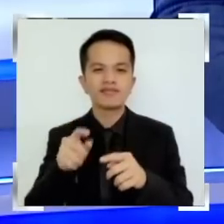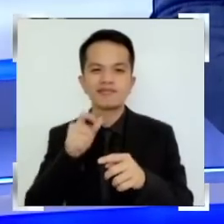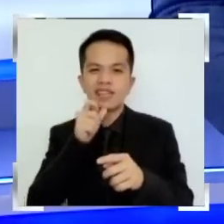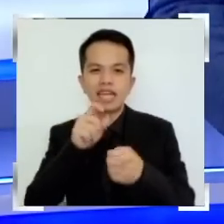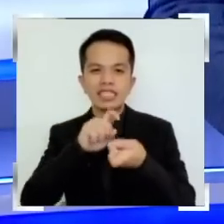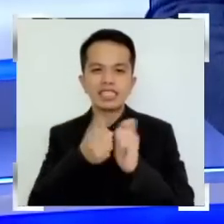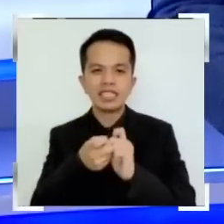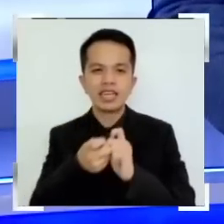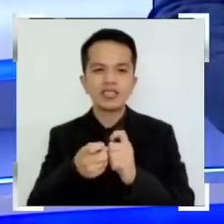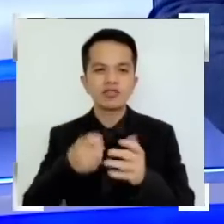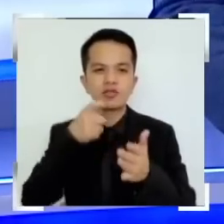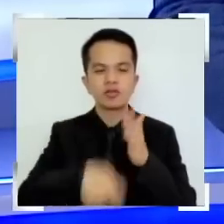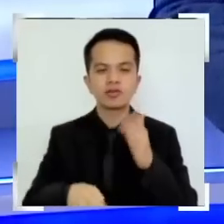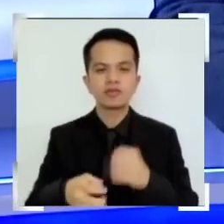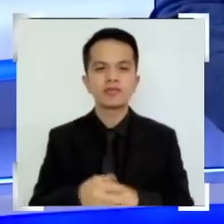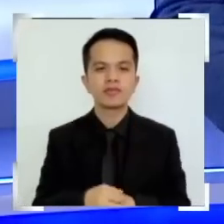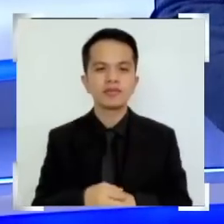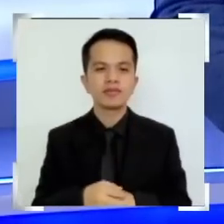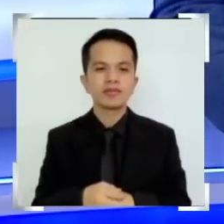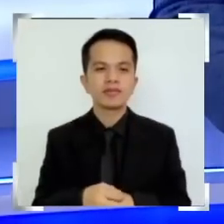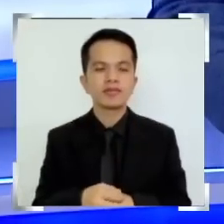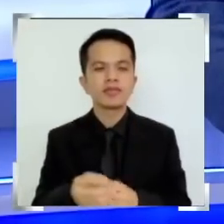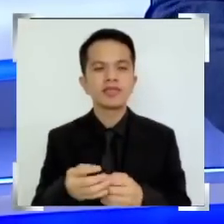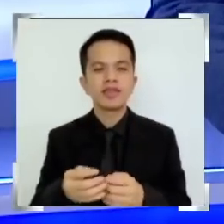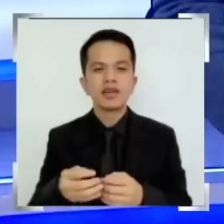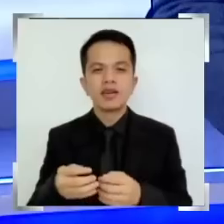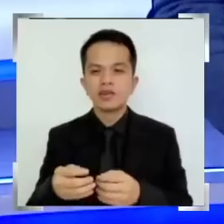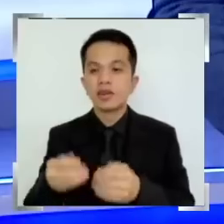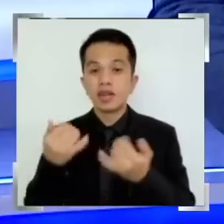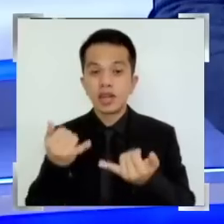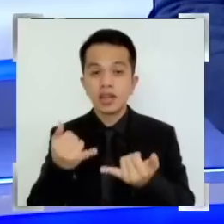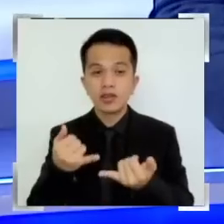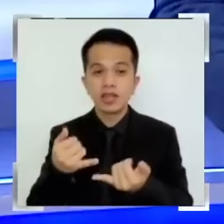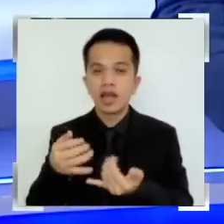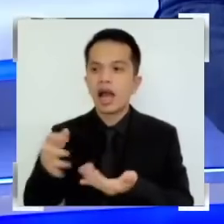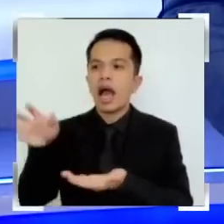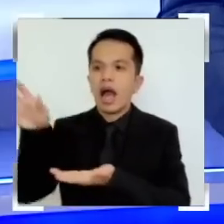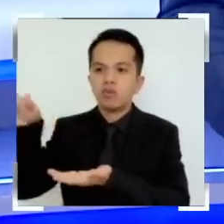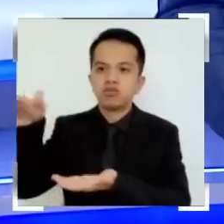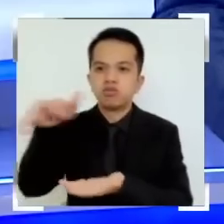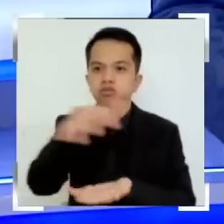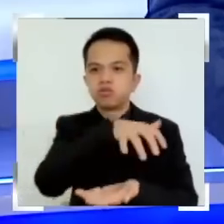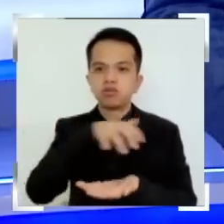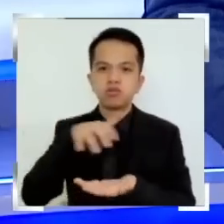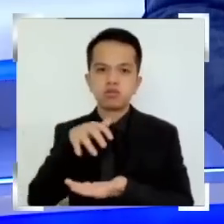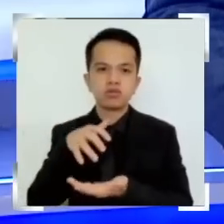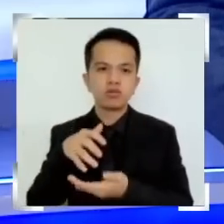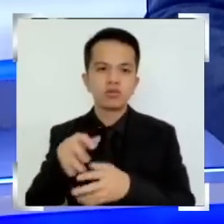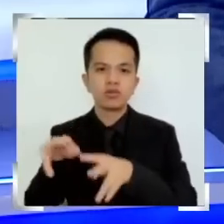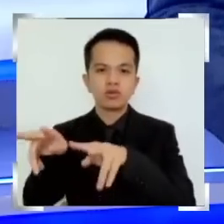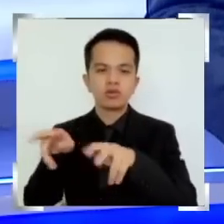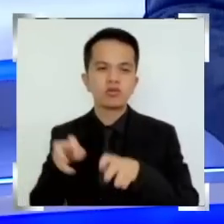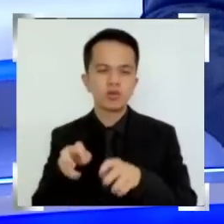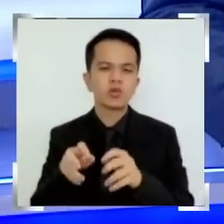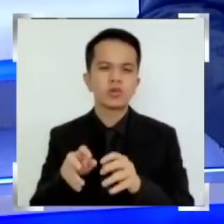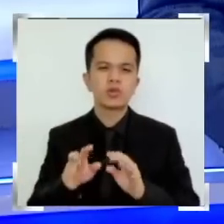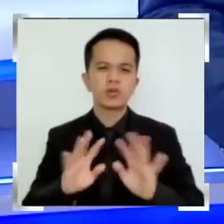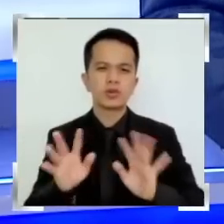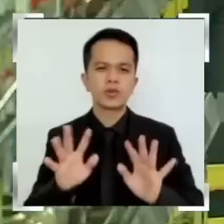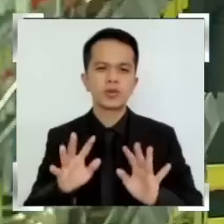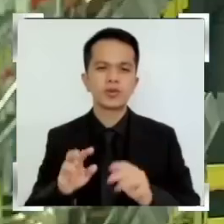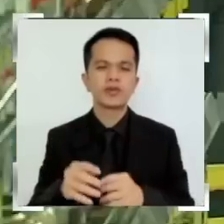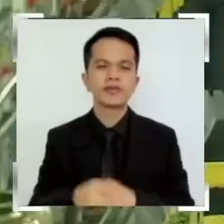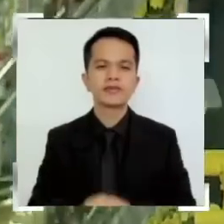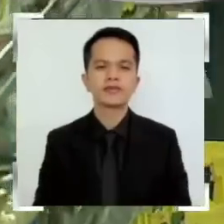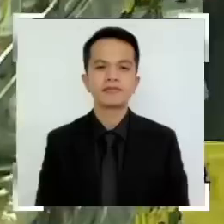mga mamimili na huwag mamakyaw ng mga bilihin ngayon na may paparating na bagyo. Saksi si Tina Pangariban Perez.